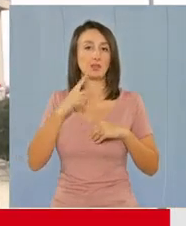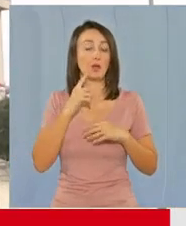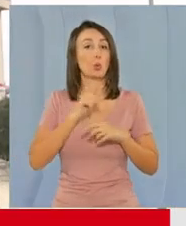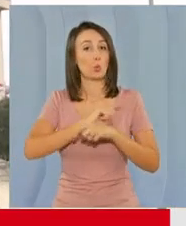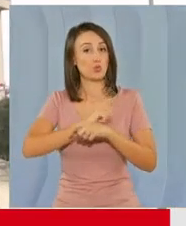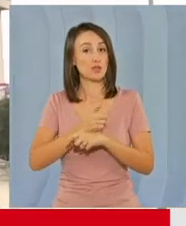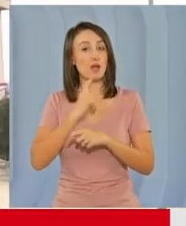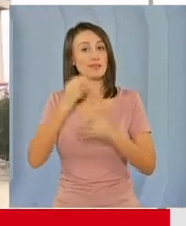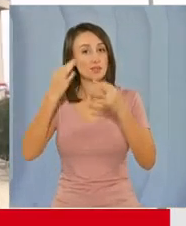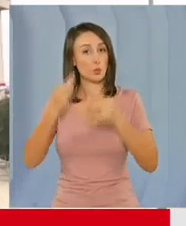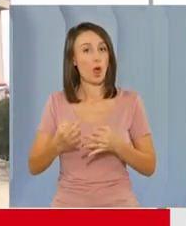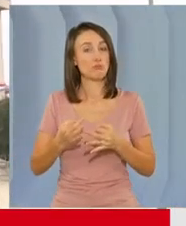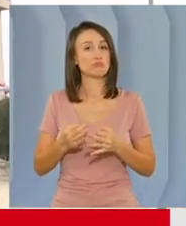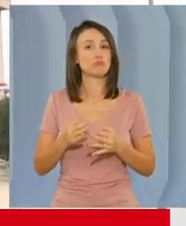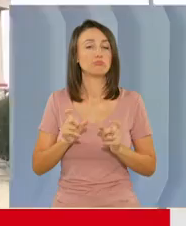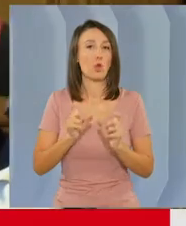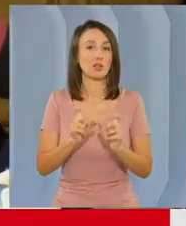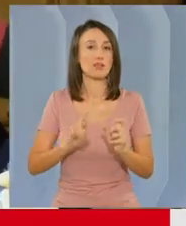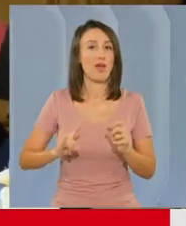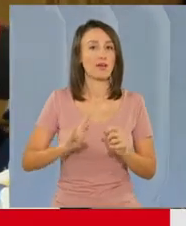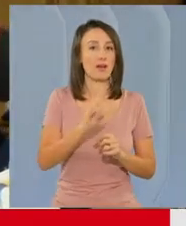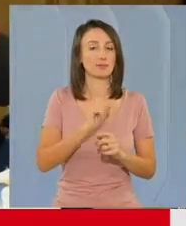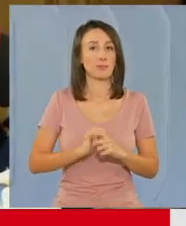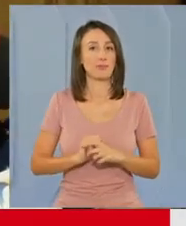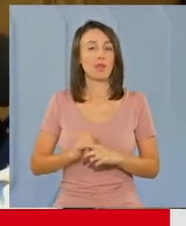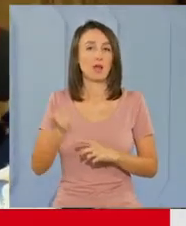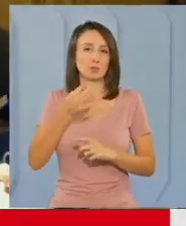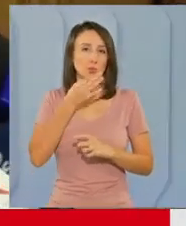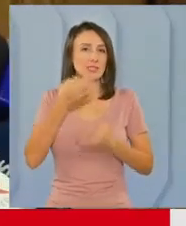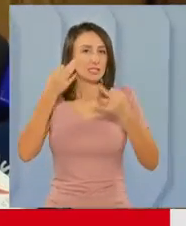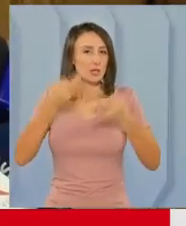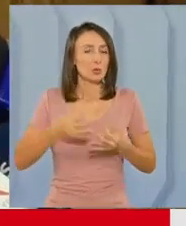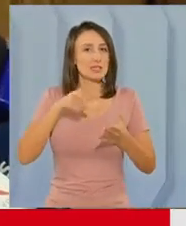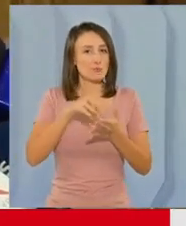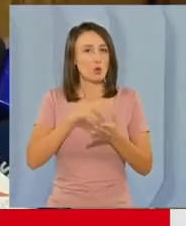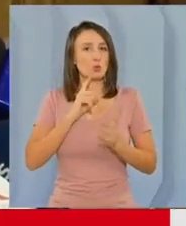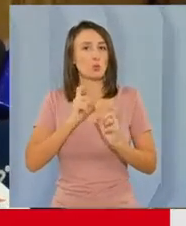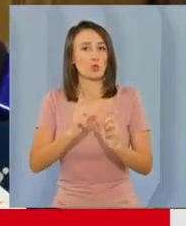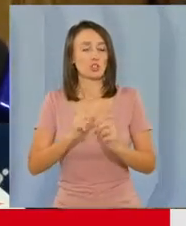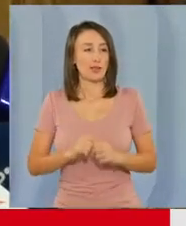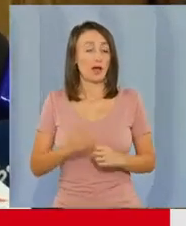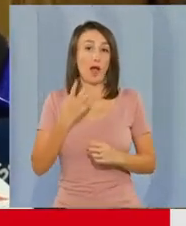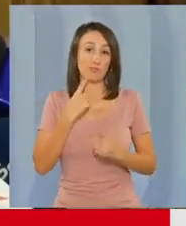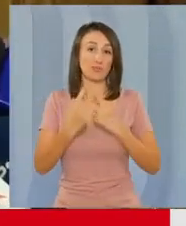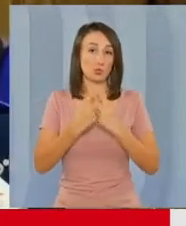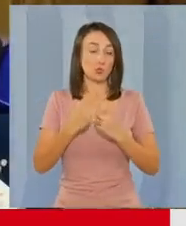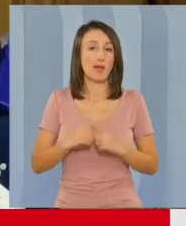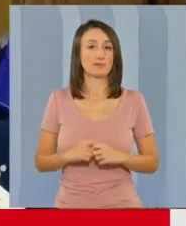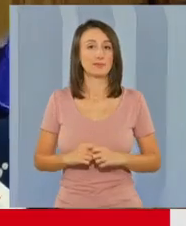urgență pentru a asigura securitatea aeriană a României. Paul Iuc a dat asigurări că spațiul aerian este protejat. Am discutat